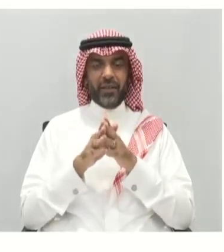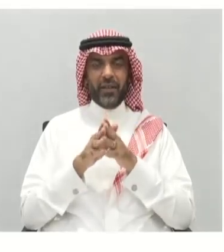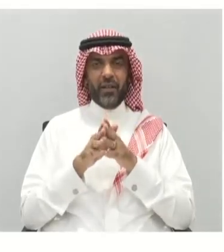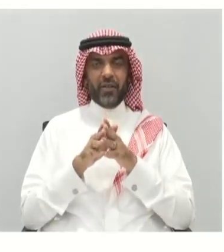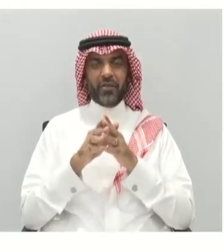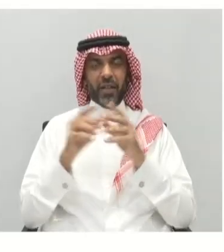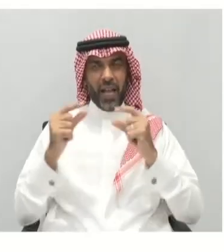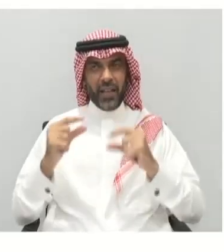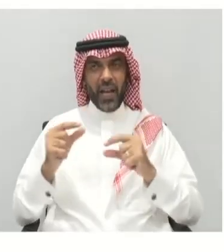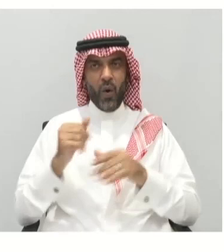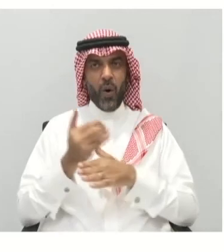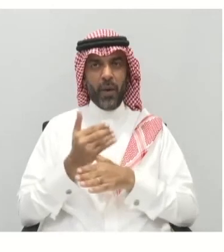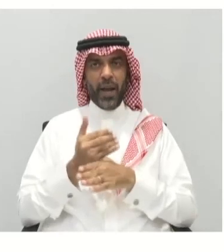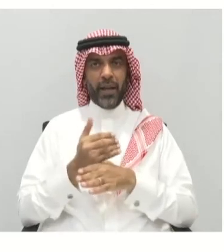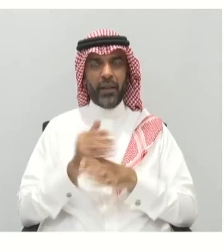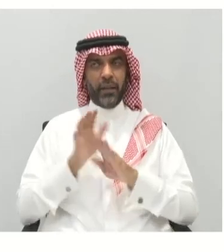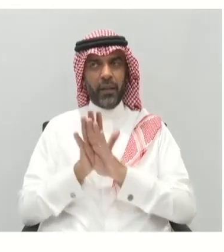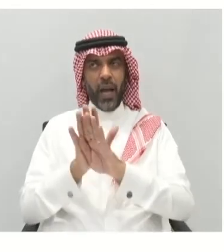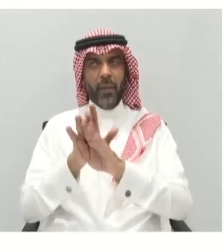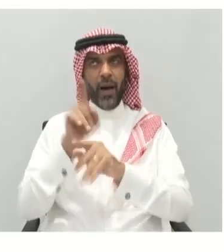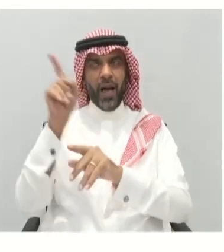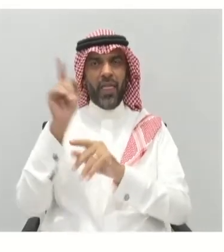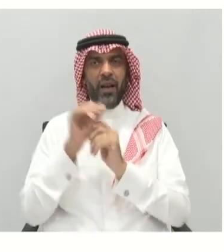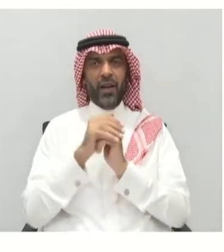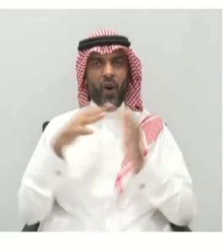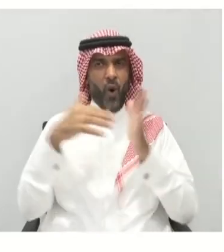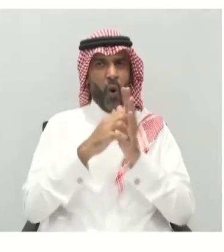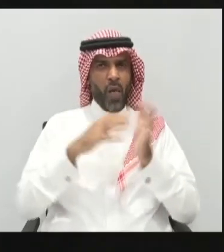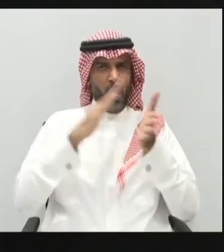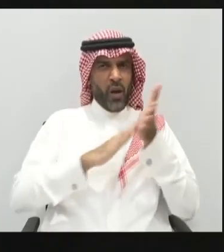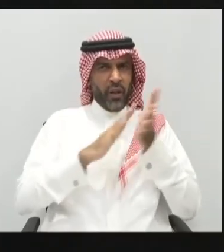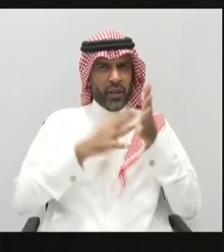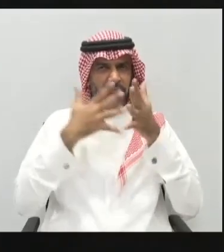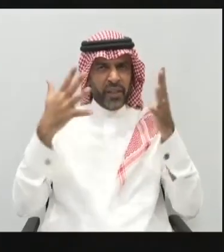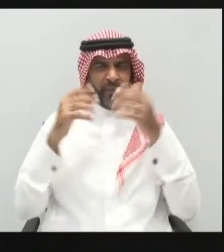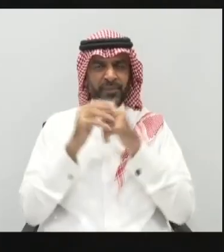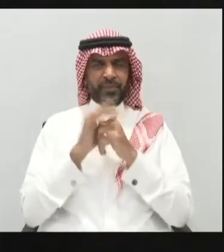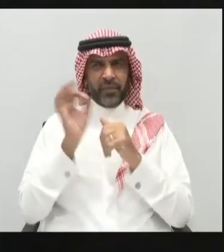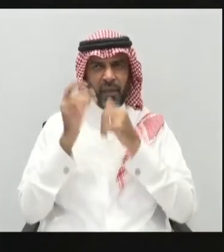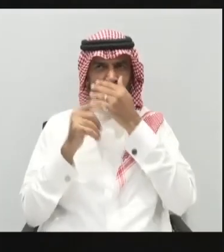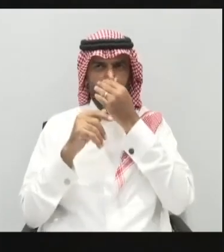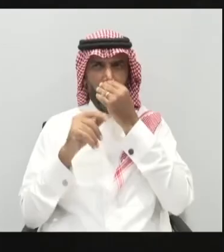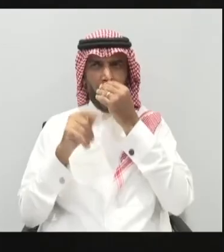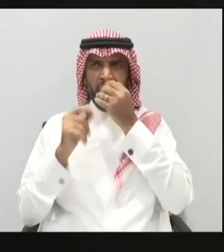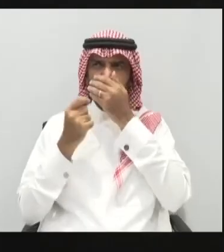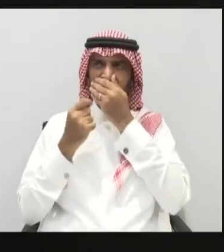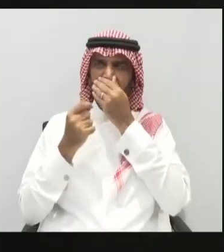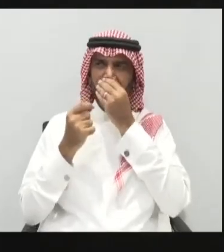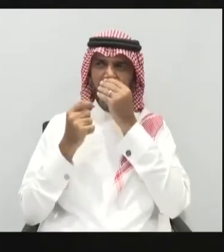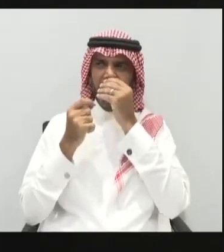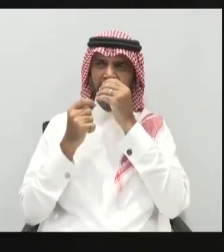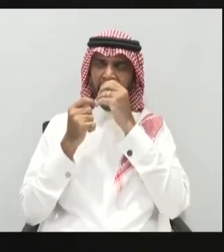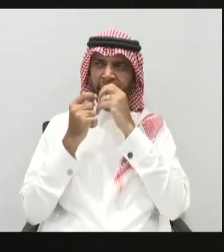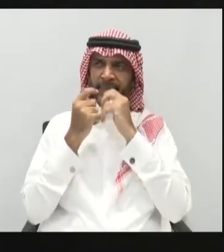ادله وبراهين تدعم هذه المسوغات اي الحوادث الخطيره وكثره الحوادث مثلا يقول في عام 2020